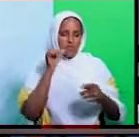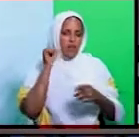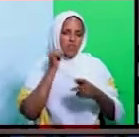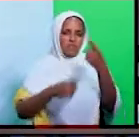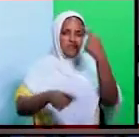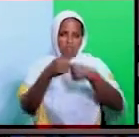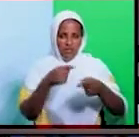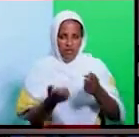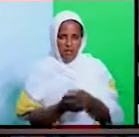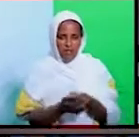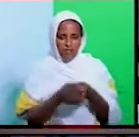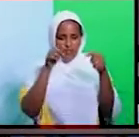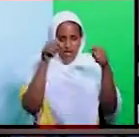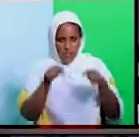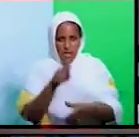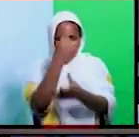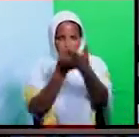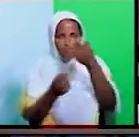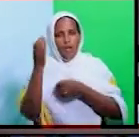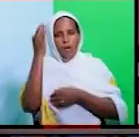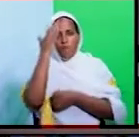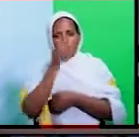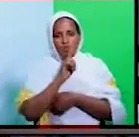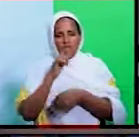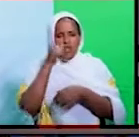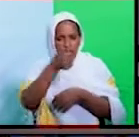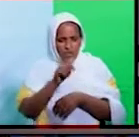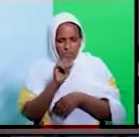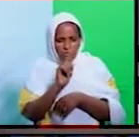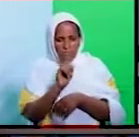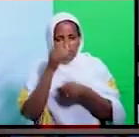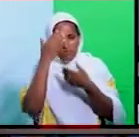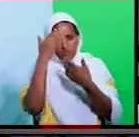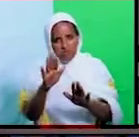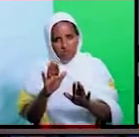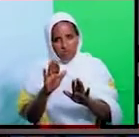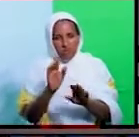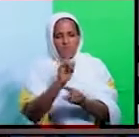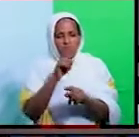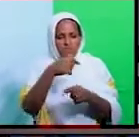በሙሉ ካላቸው የመግለጽ አቅም በላይ የእግዚአብሔርን በደብረ ሲና መገለጽ እንዴት አድርጎ መግለጽ ይቻላል?